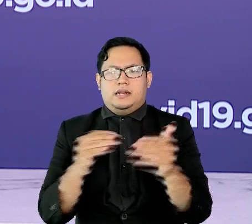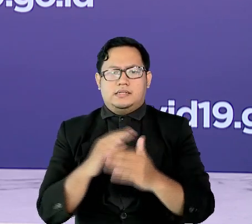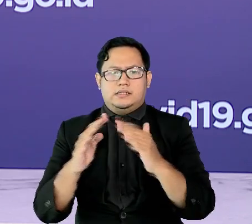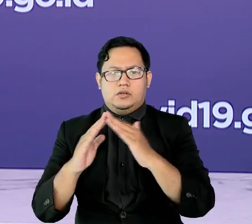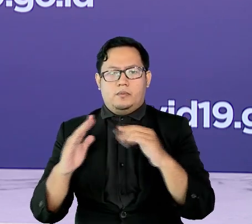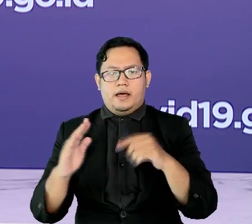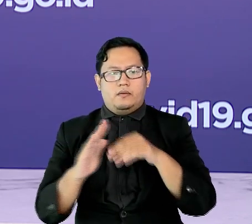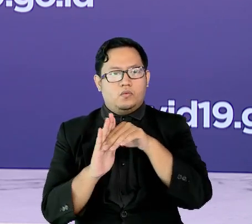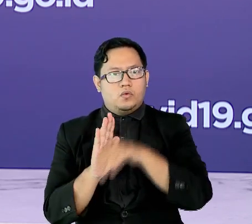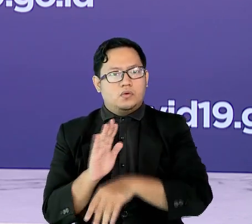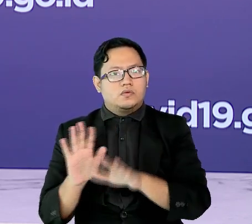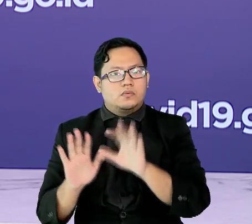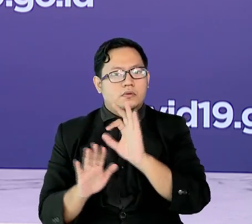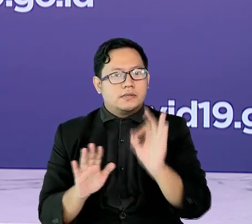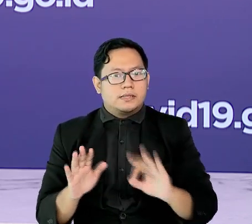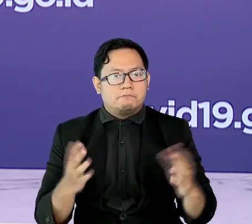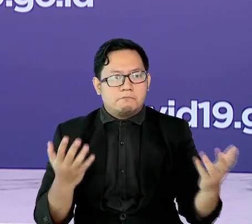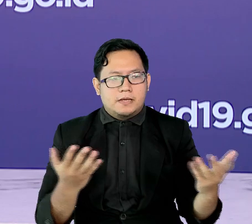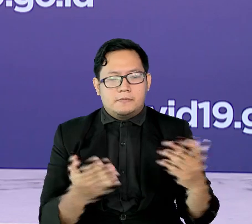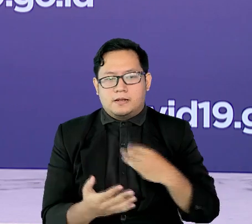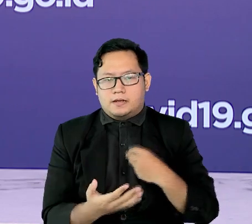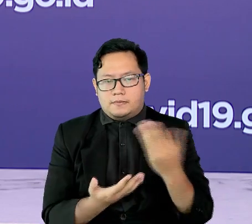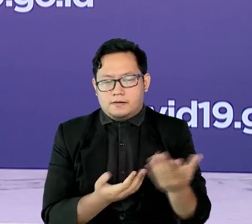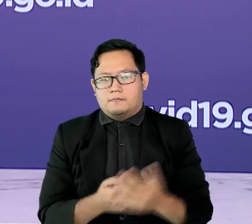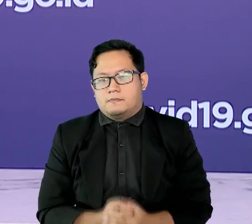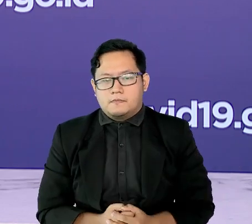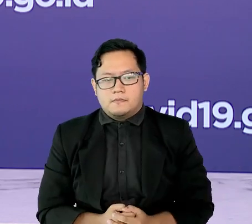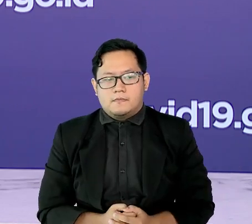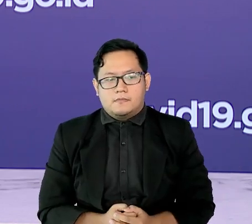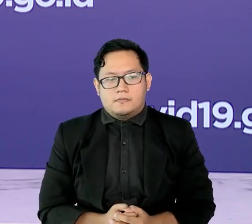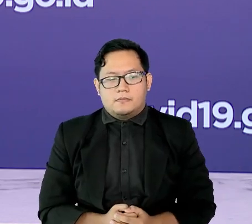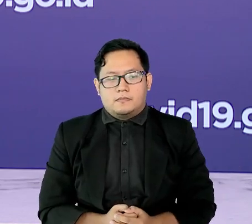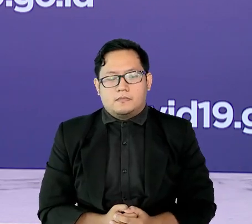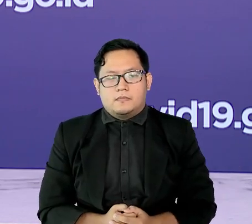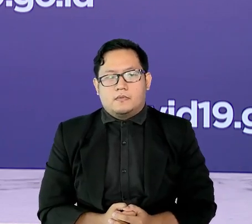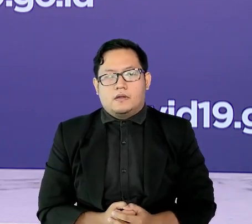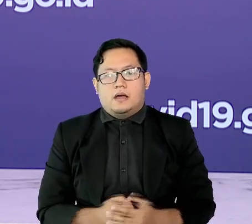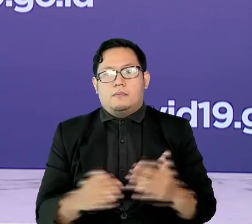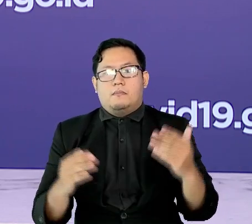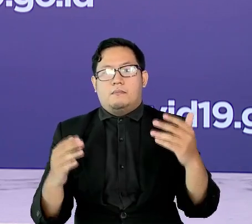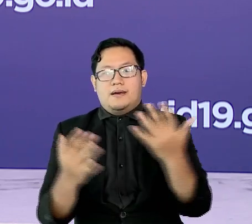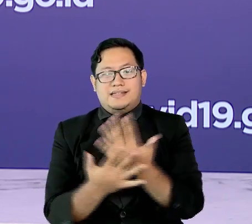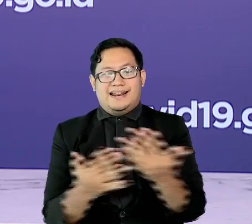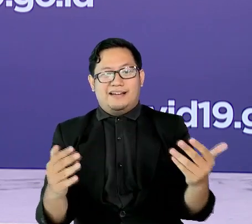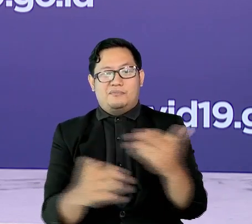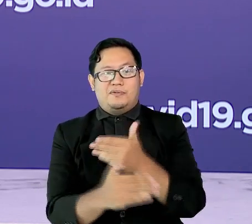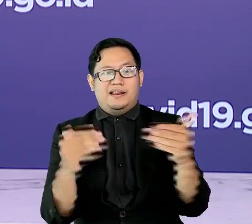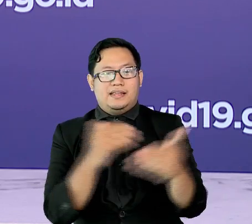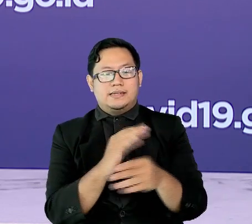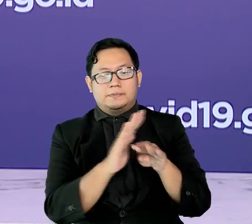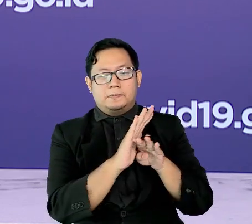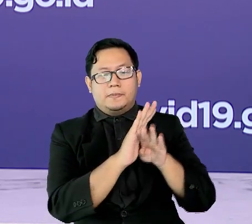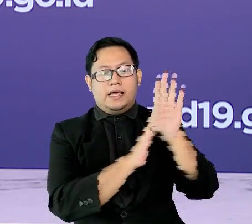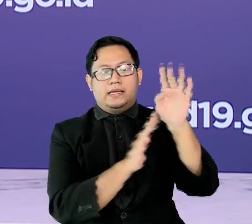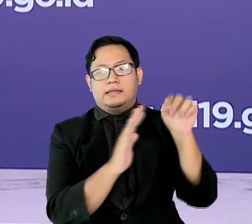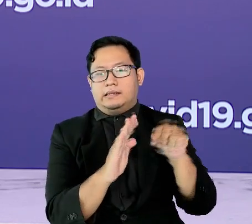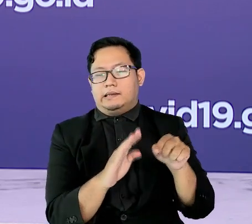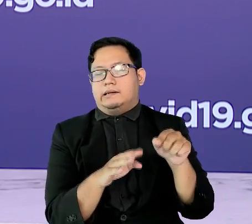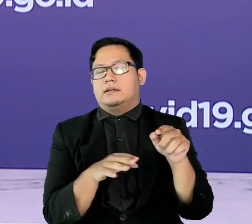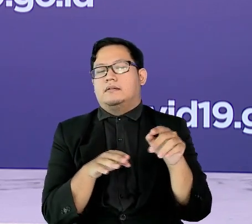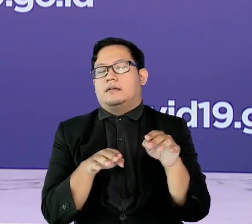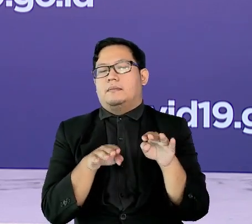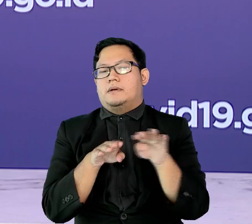2021 sebesar 10%. Bagaimana tanggapan Satgas terkait hal ini? Apakah kenaikan mobilitas tersebut seiring dengan kepatuhan protokol